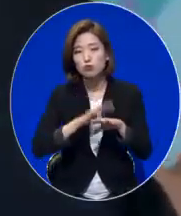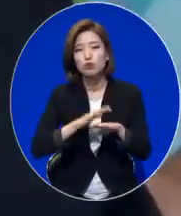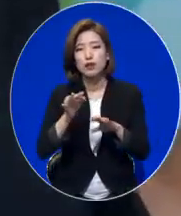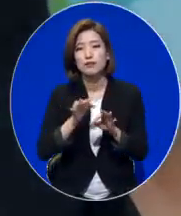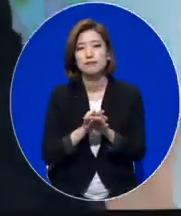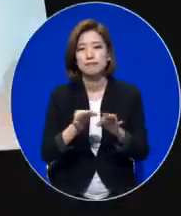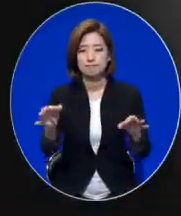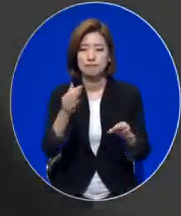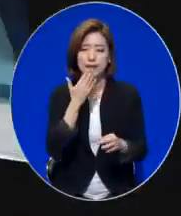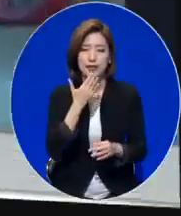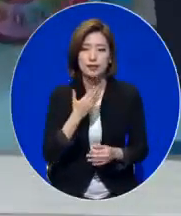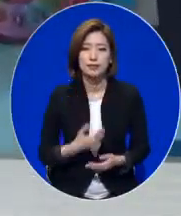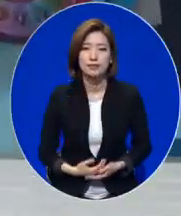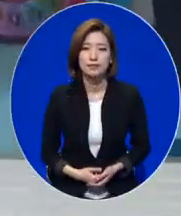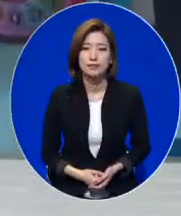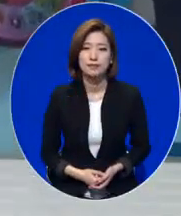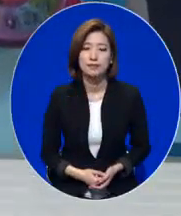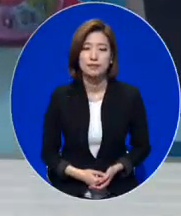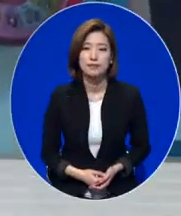있습니다